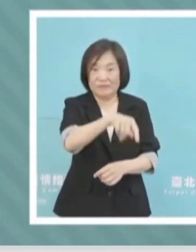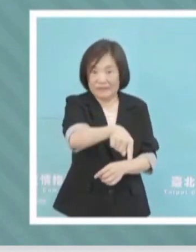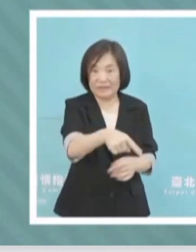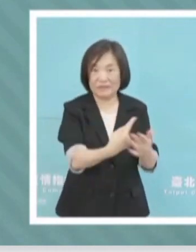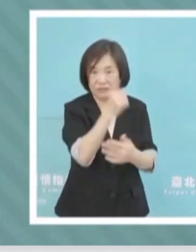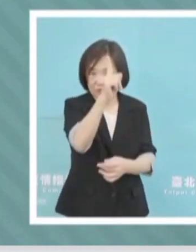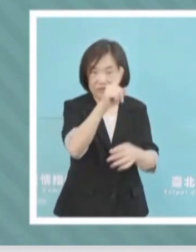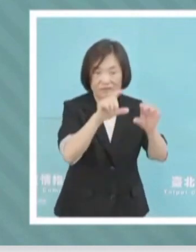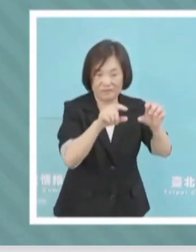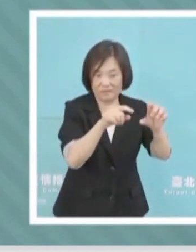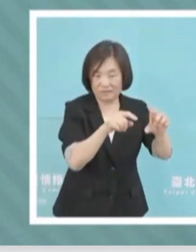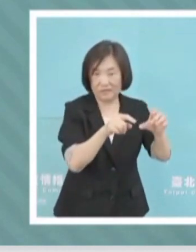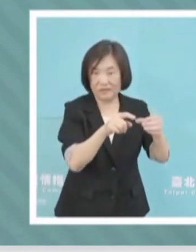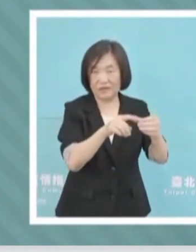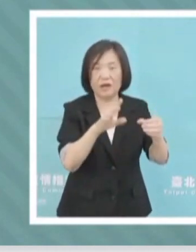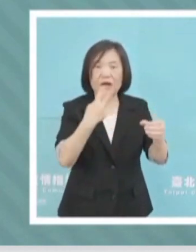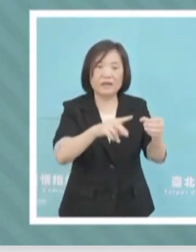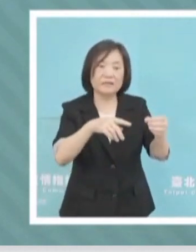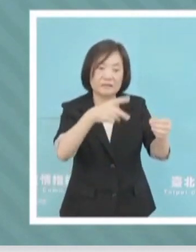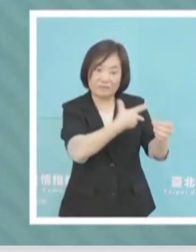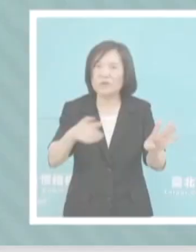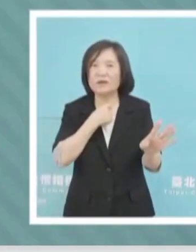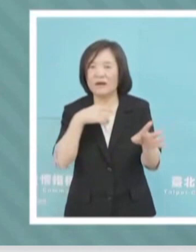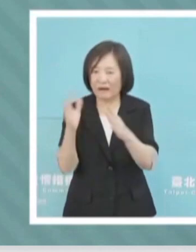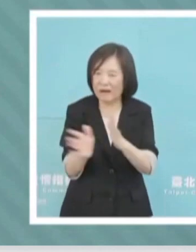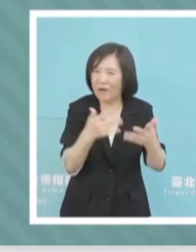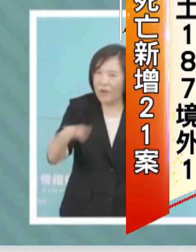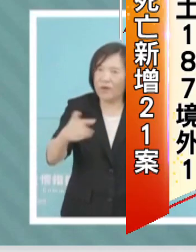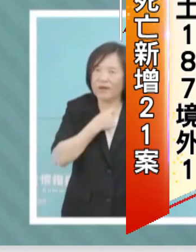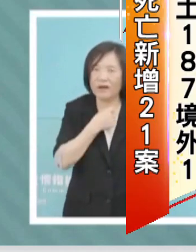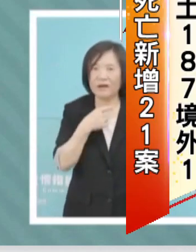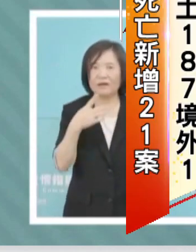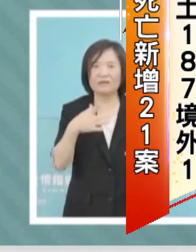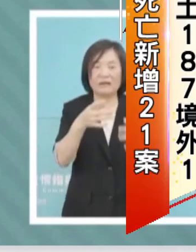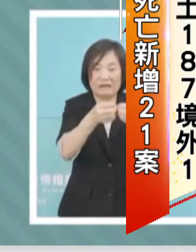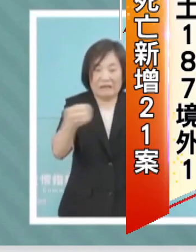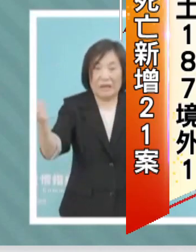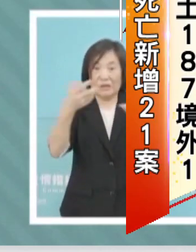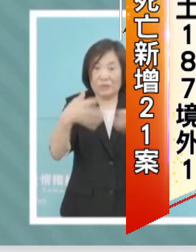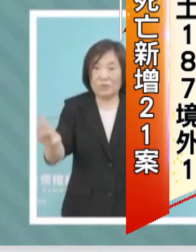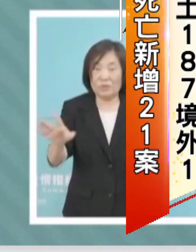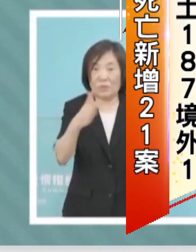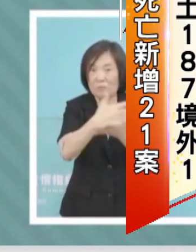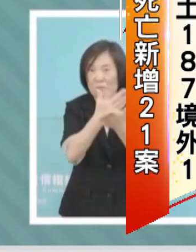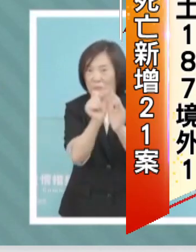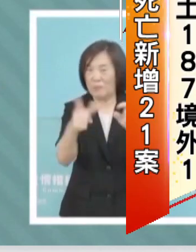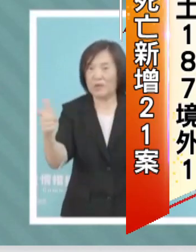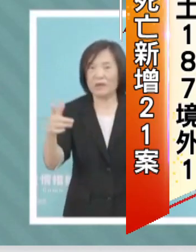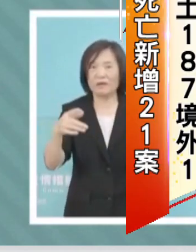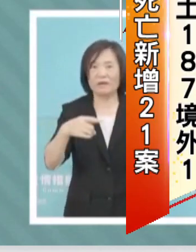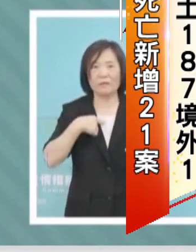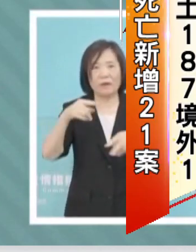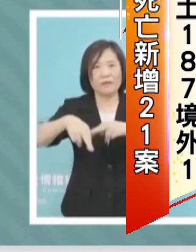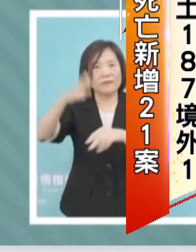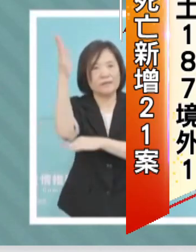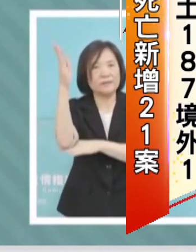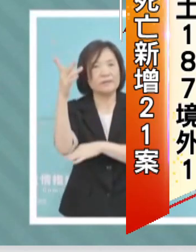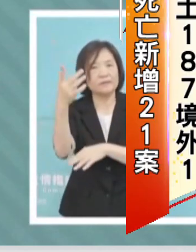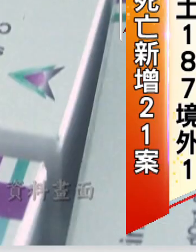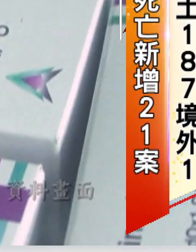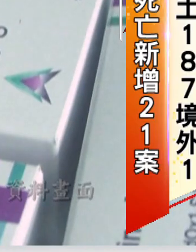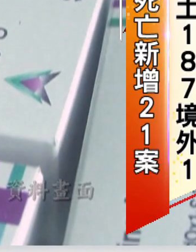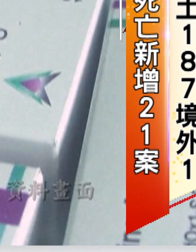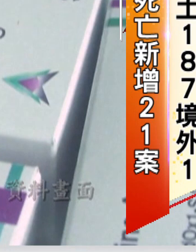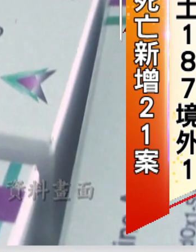还是一个接种点有不同种的疫苗，疫苗太多种，反而造成那个行政成本就越来越